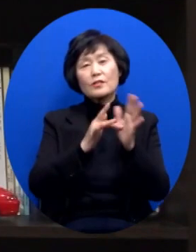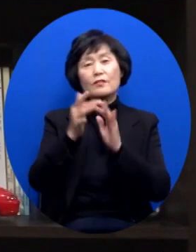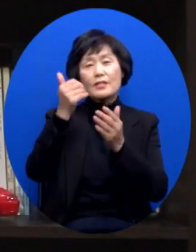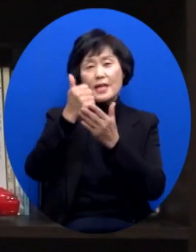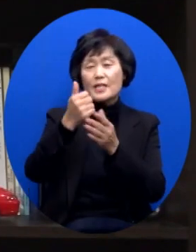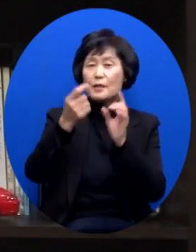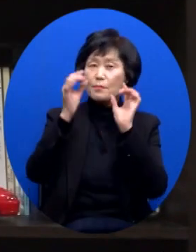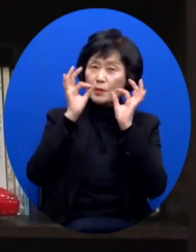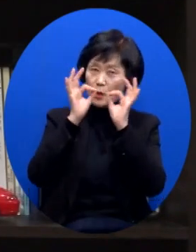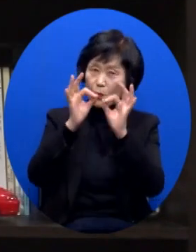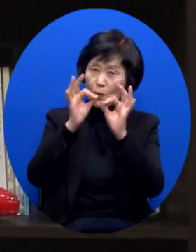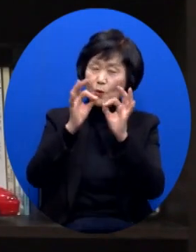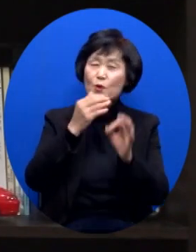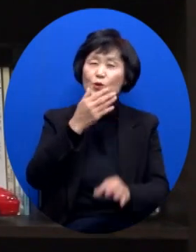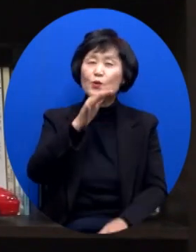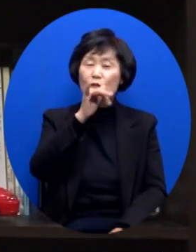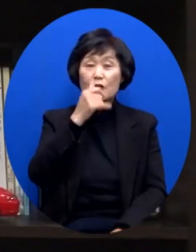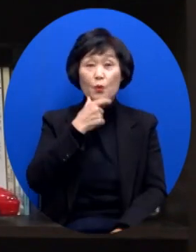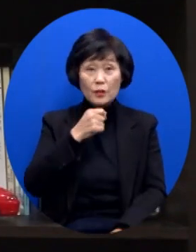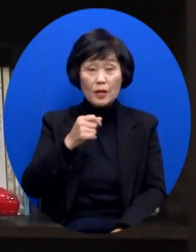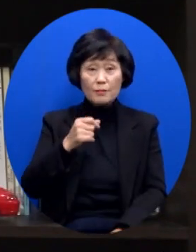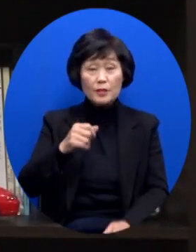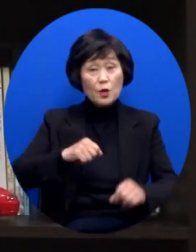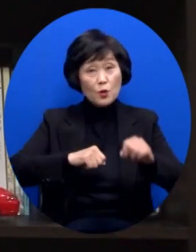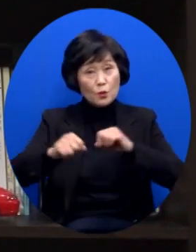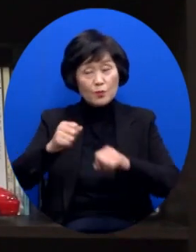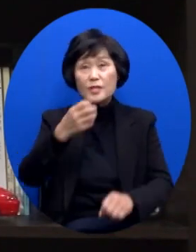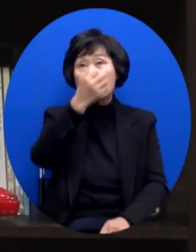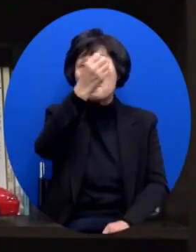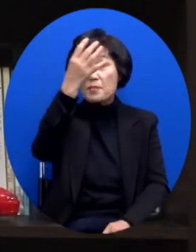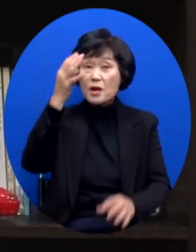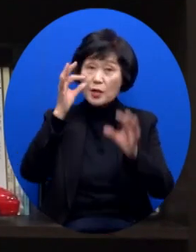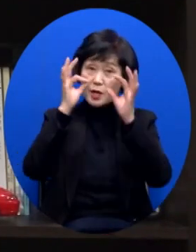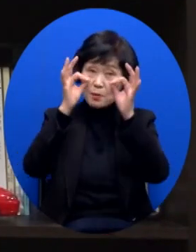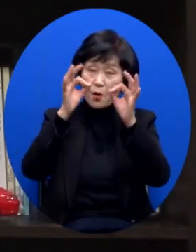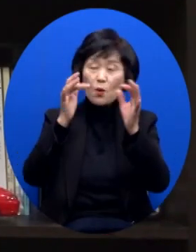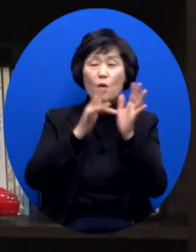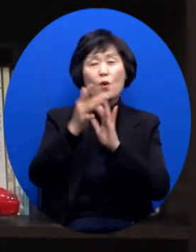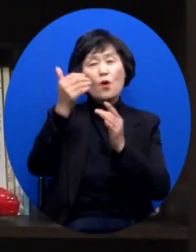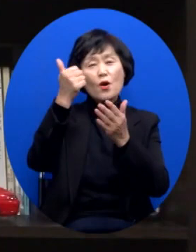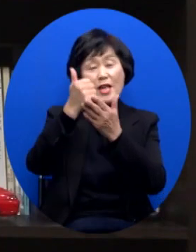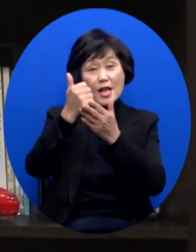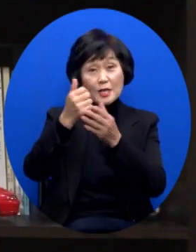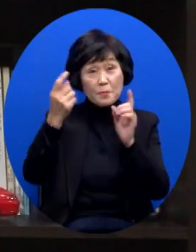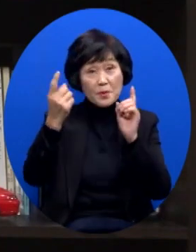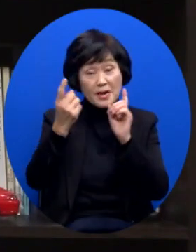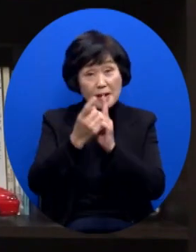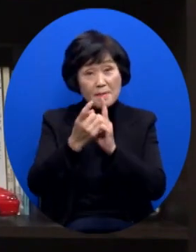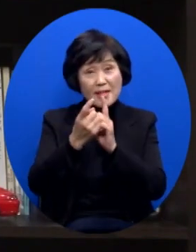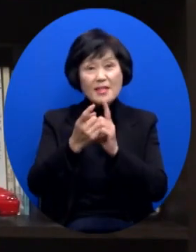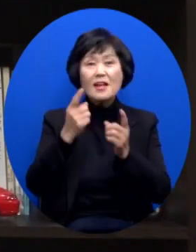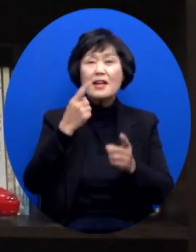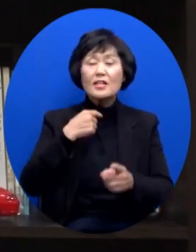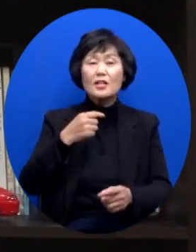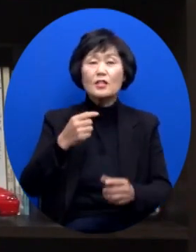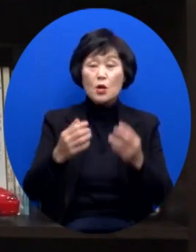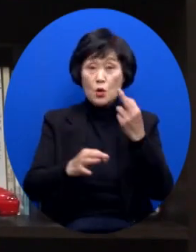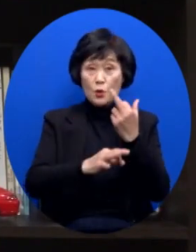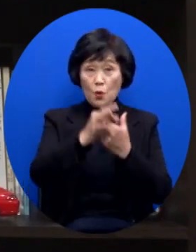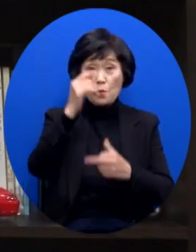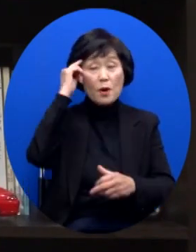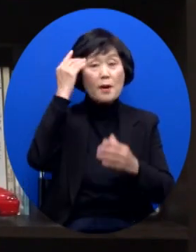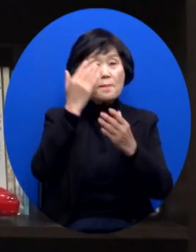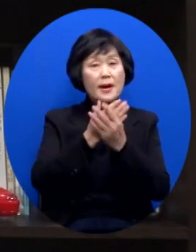바랍니다. 움직이는 별 보고 예수님을 찾았던 동방박사들처럼 밤하늘에 그 수없이 많은